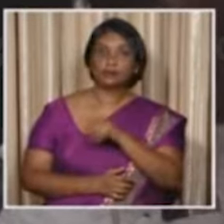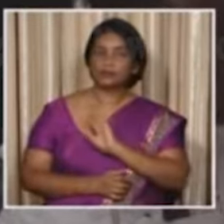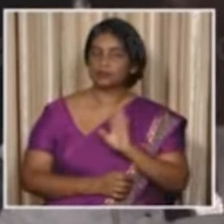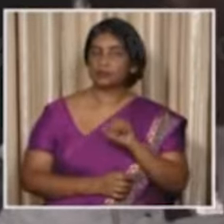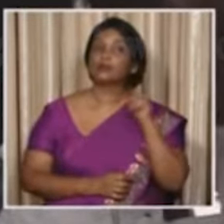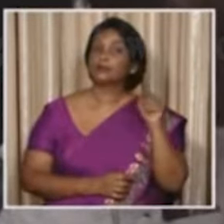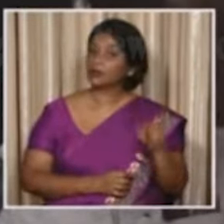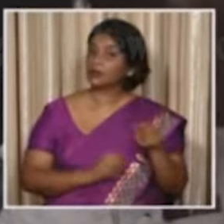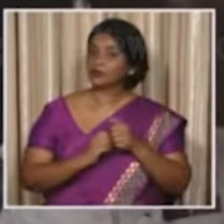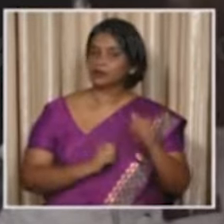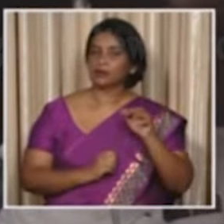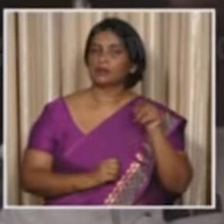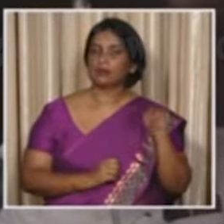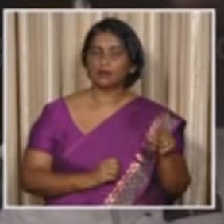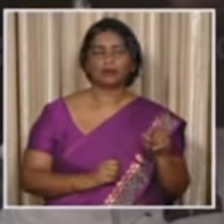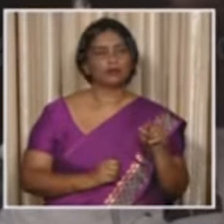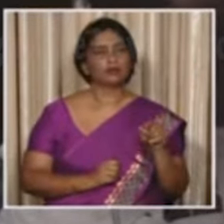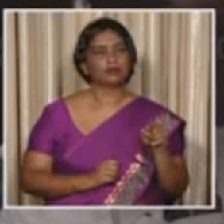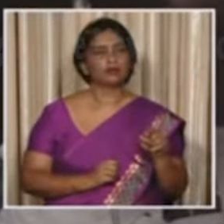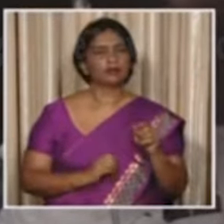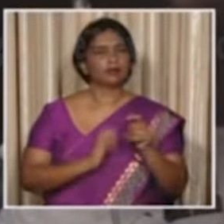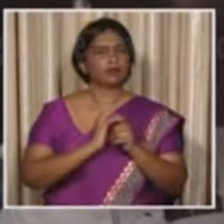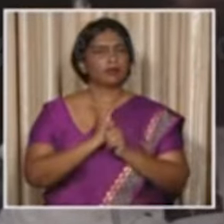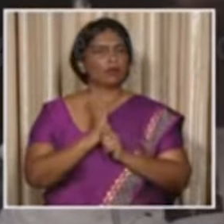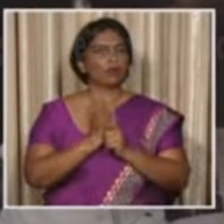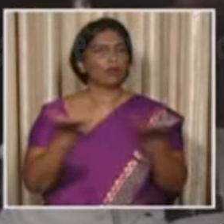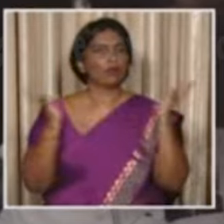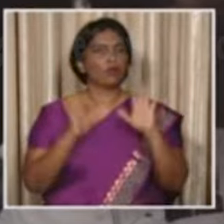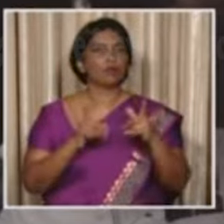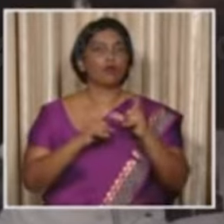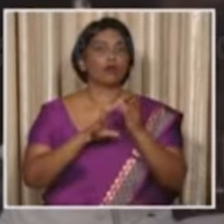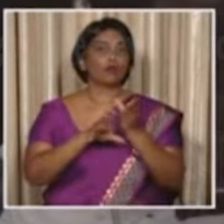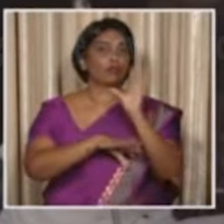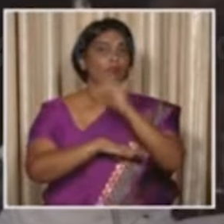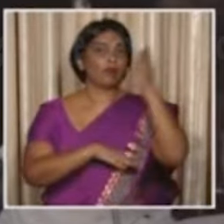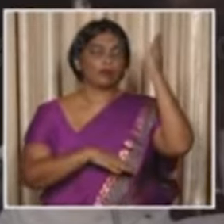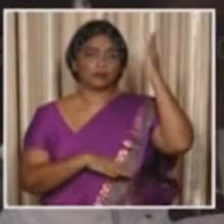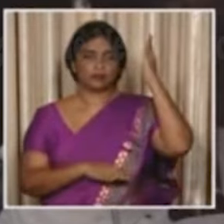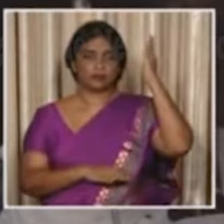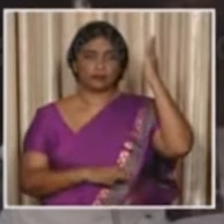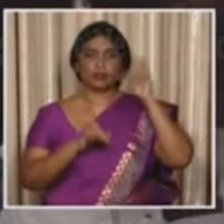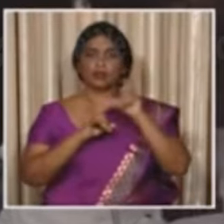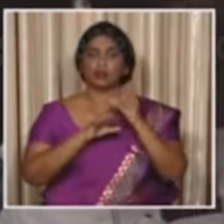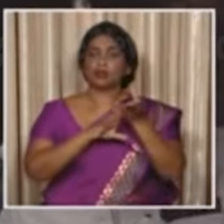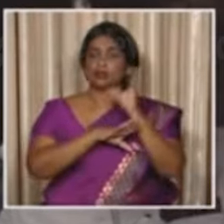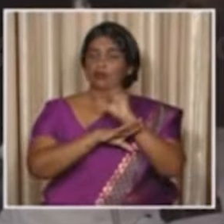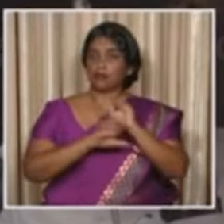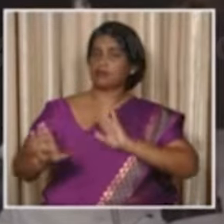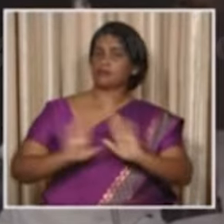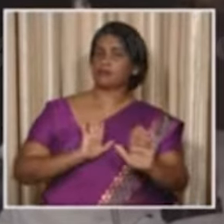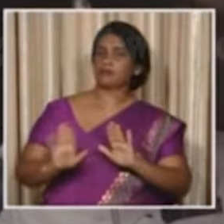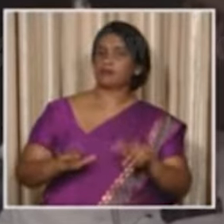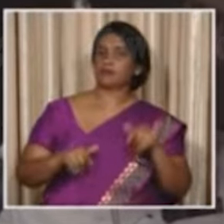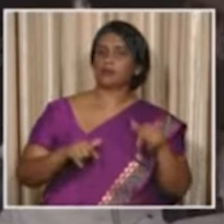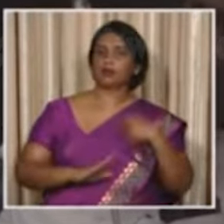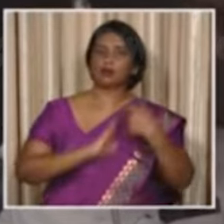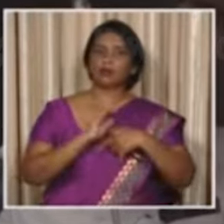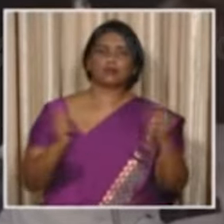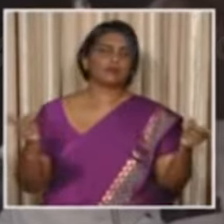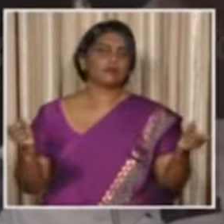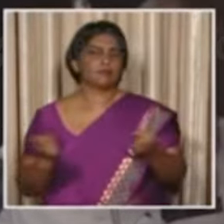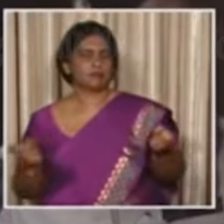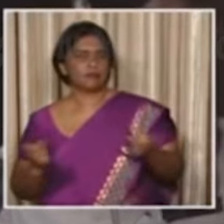එතකොට වෙන්නේ දැන් මේ පාතාලකාරය කොහෙද ඉන්නේ? ඩුබායි. ඩුබායි ඉඳගෙන මේක මෙහෙවනවා. මෙහින්න මිනිසු වීතිීන්